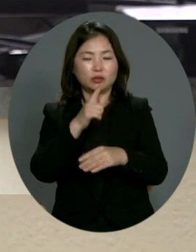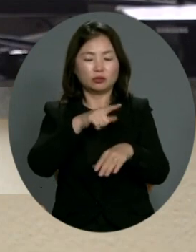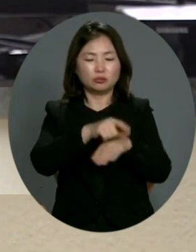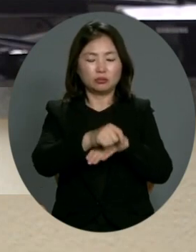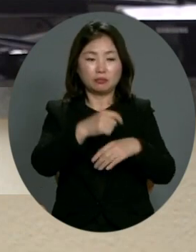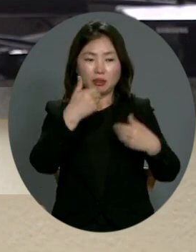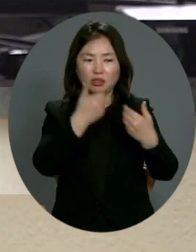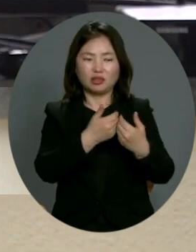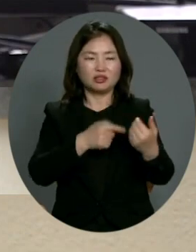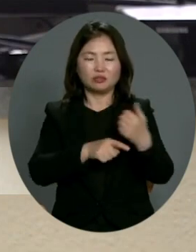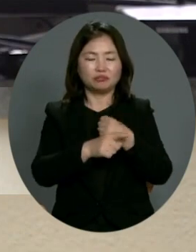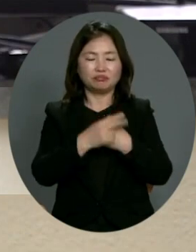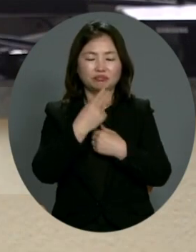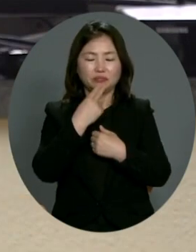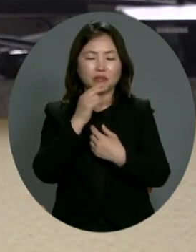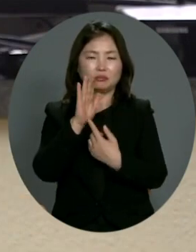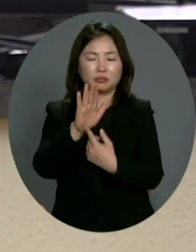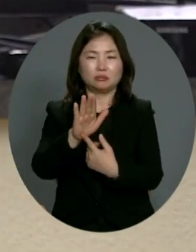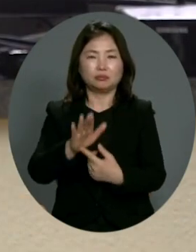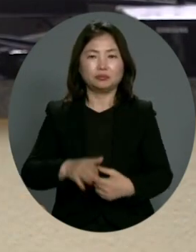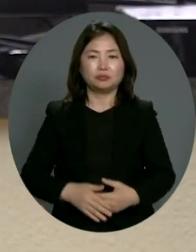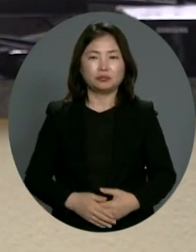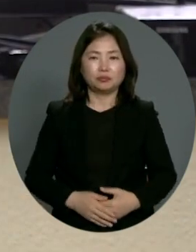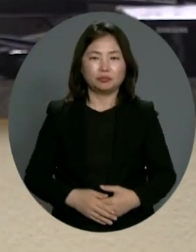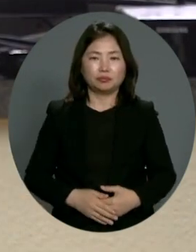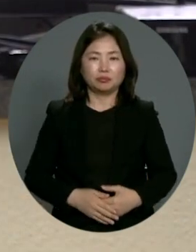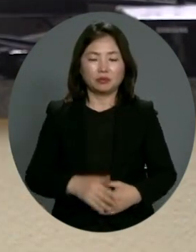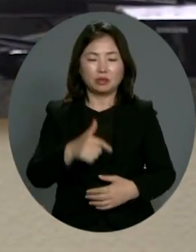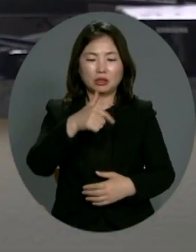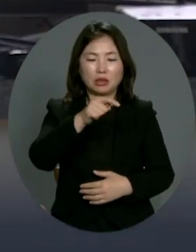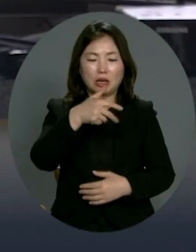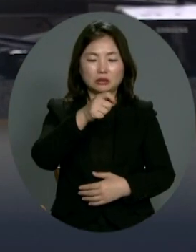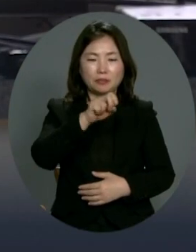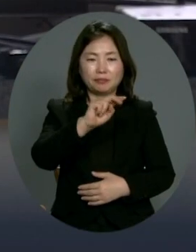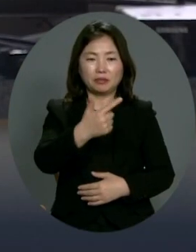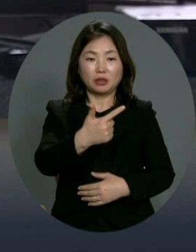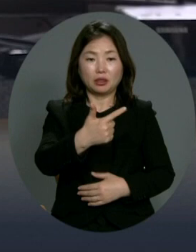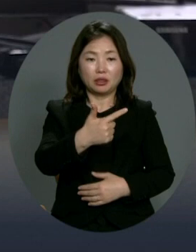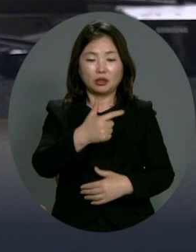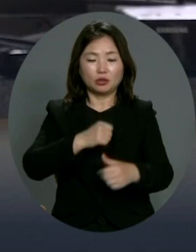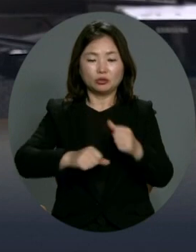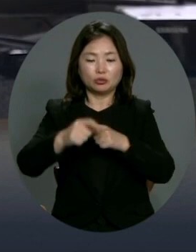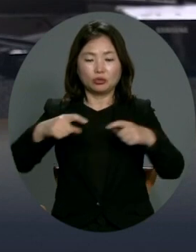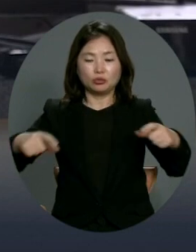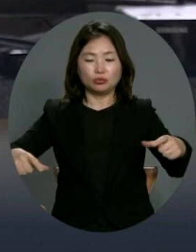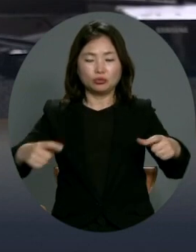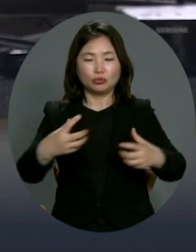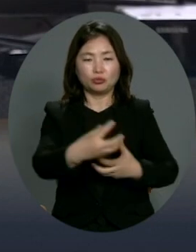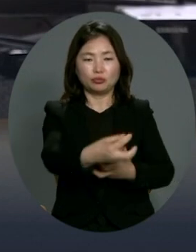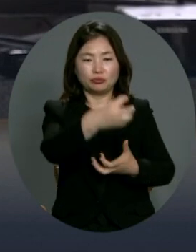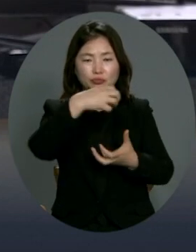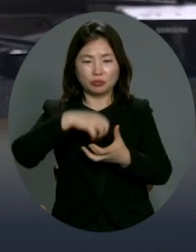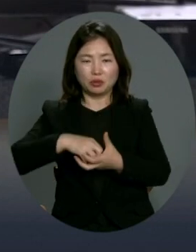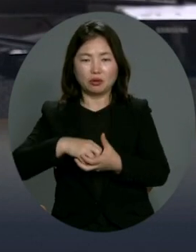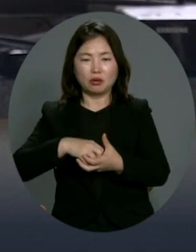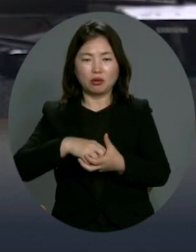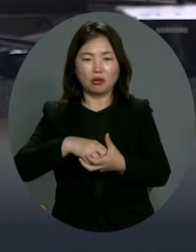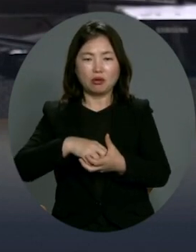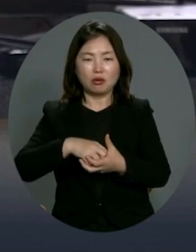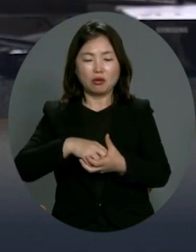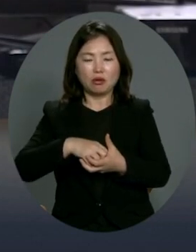달성군이 반대할 이유가 없다고 말했습니다. 가창면을 수성구로 편입을